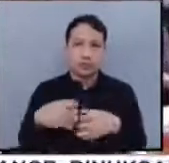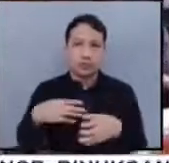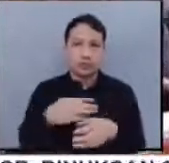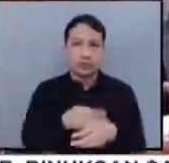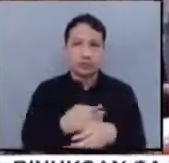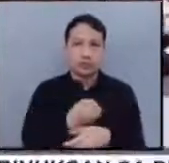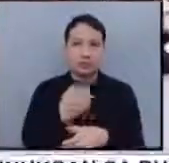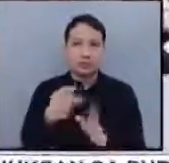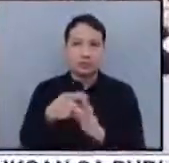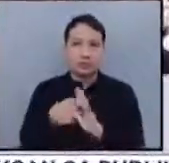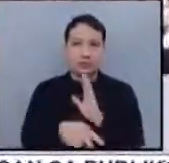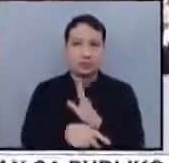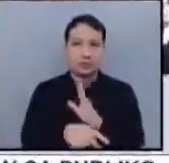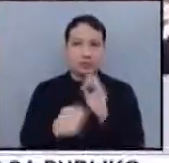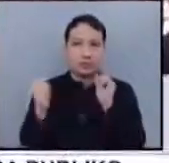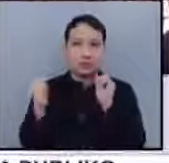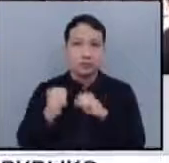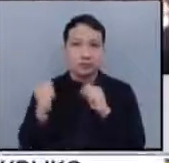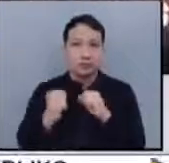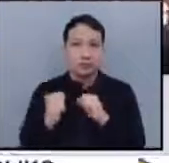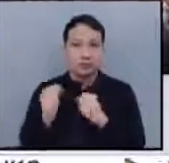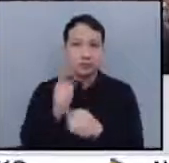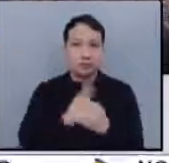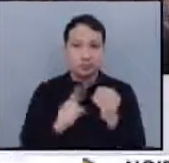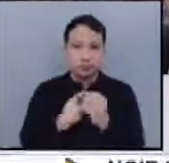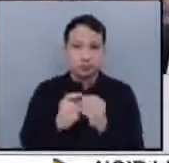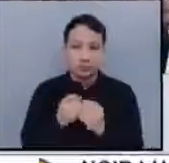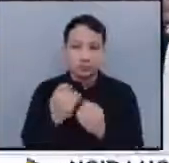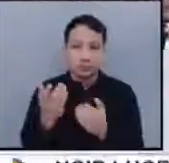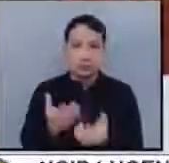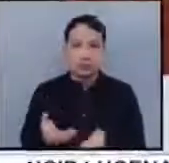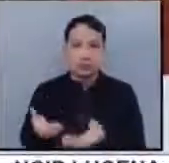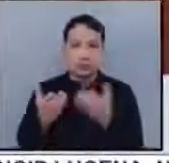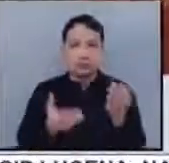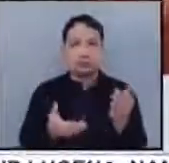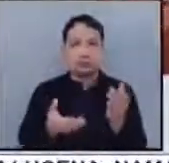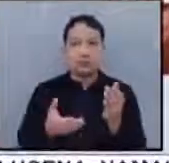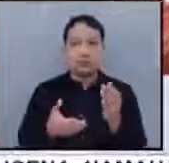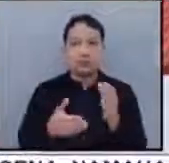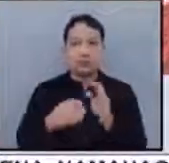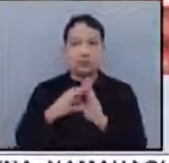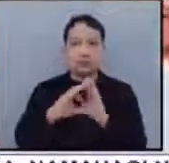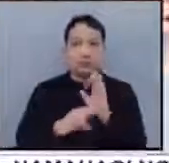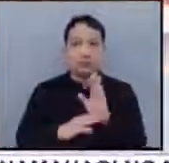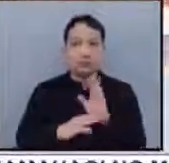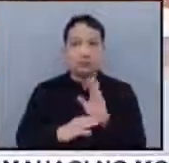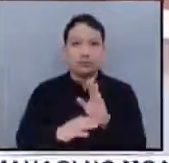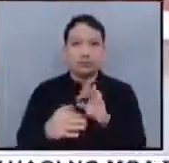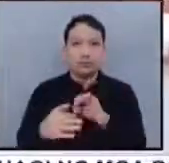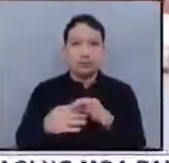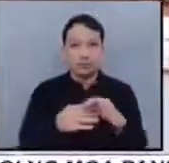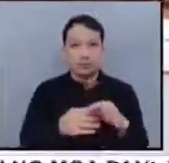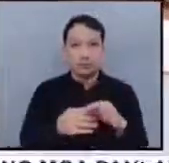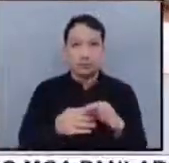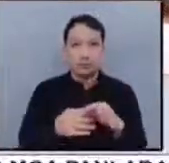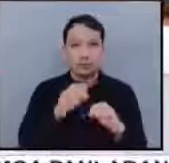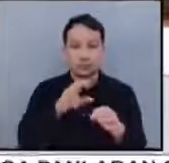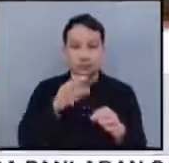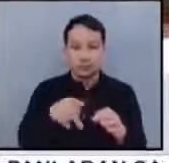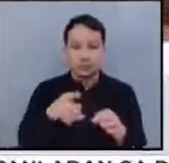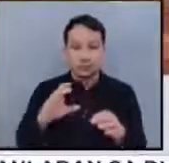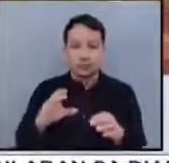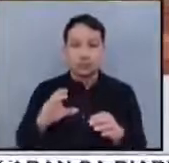kanilang napagkasunduan. Kabilang na dyan ang ilang amendments sa kanilang party constitution. Pati na ng party chamber ng CPC ang pagtutol sa